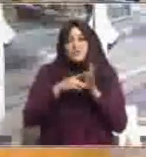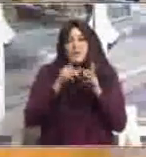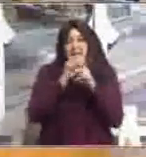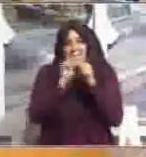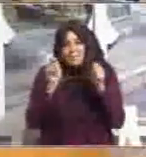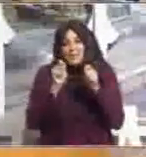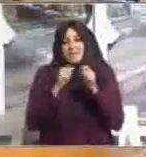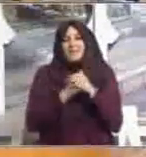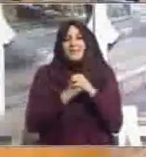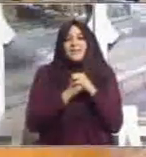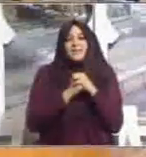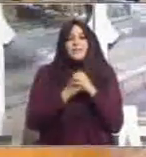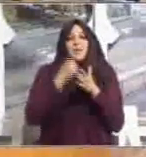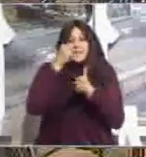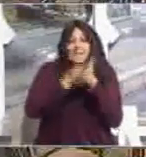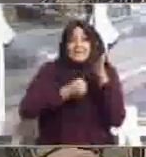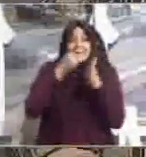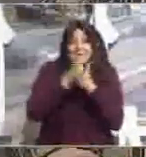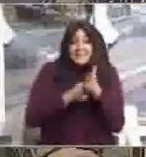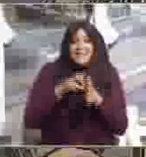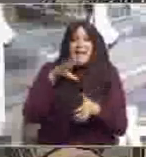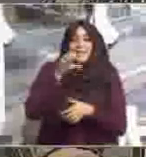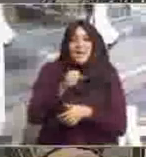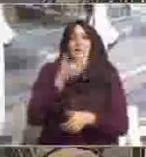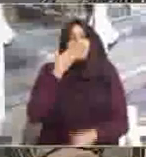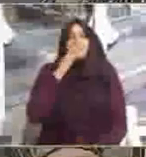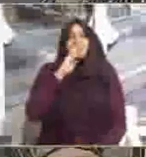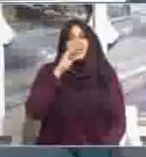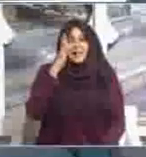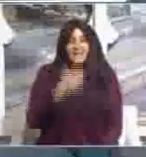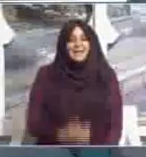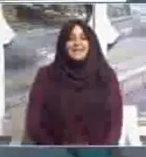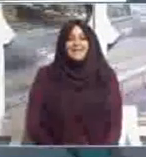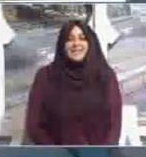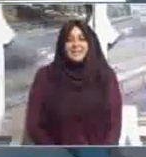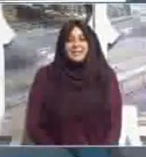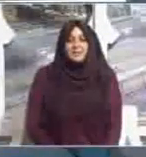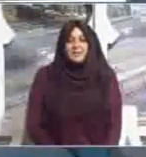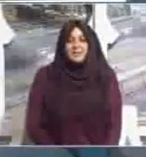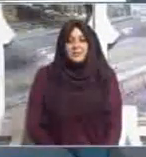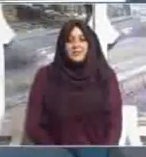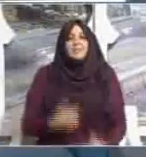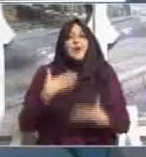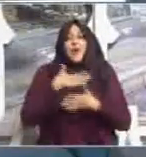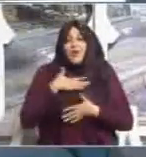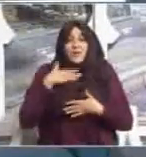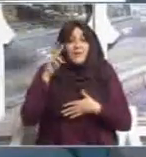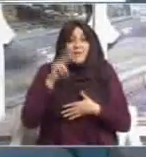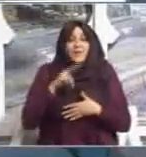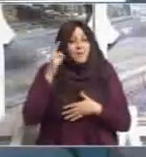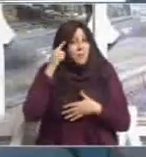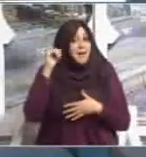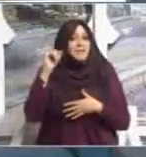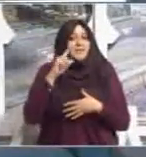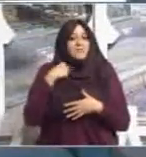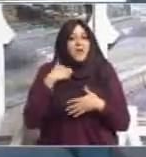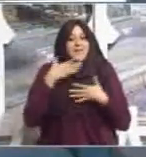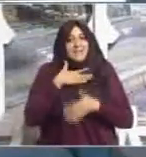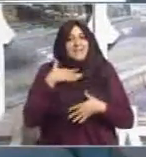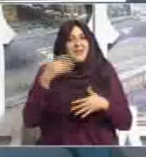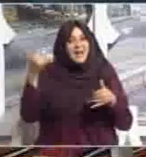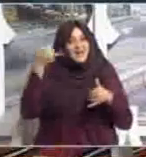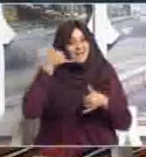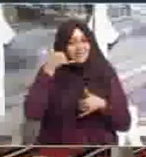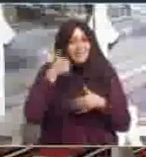رانا بالسير محتمكم يا هارون. الحمد لله تفضلي. أنا فرحانة ما تقدرت الصبر كيف فرحت